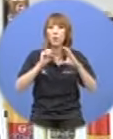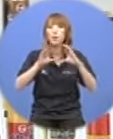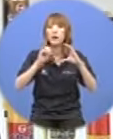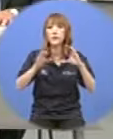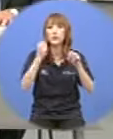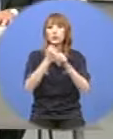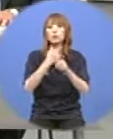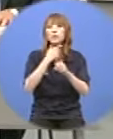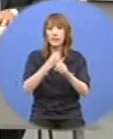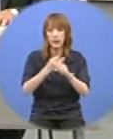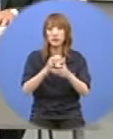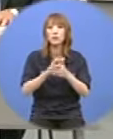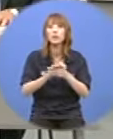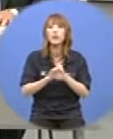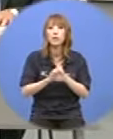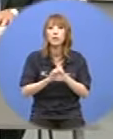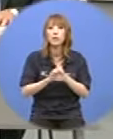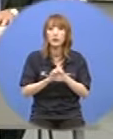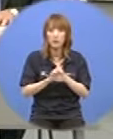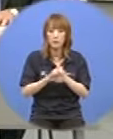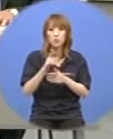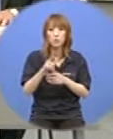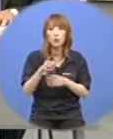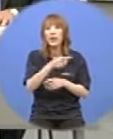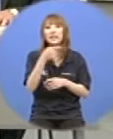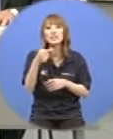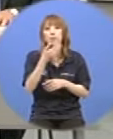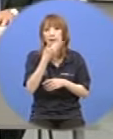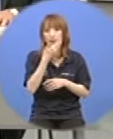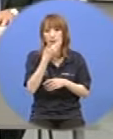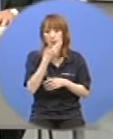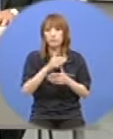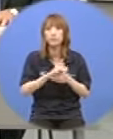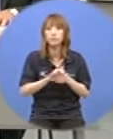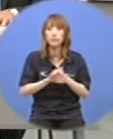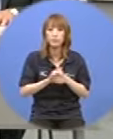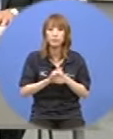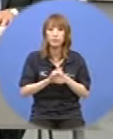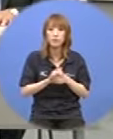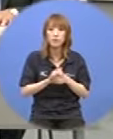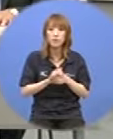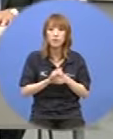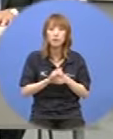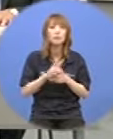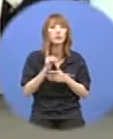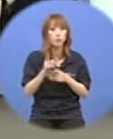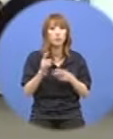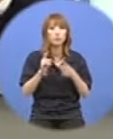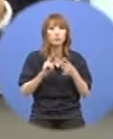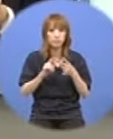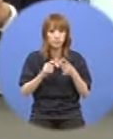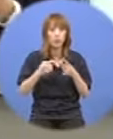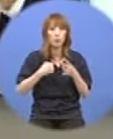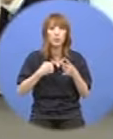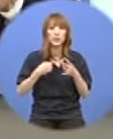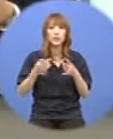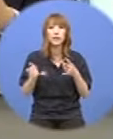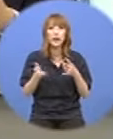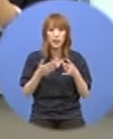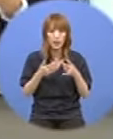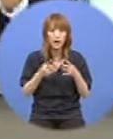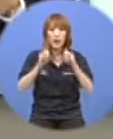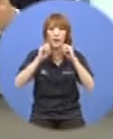いというのはまずやっぱり第一にありますね。 なるほど。 でそれとやっぱりそのこっちからア